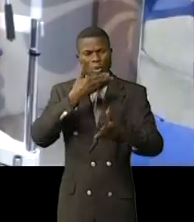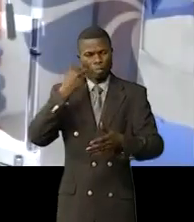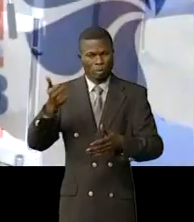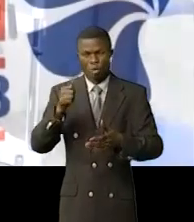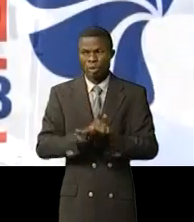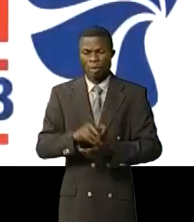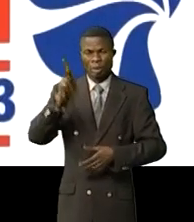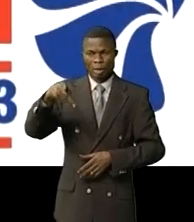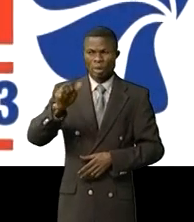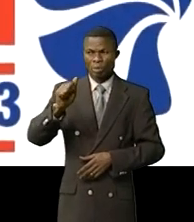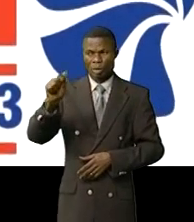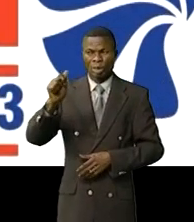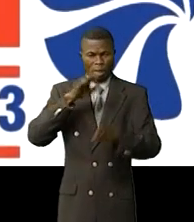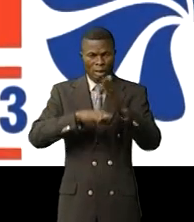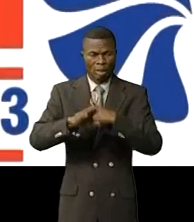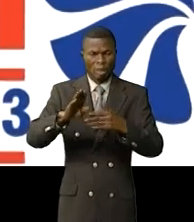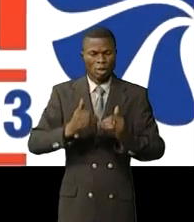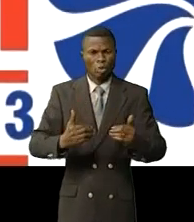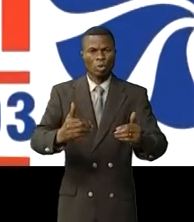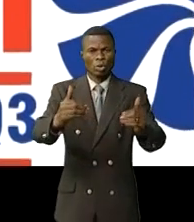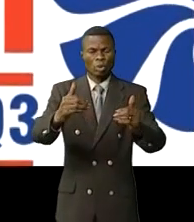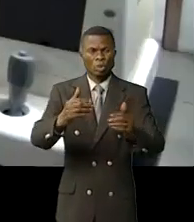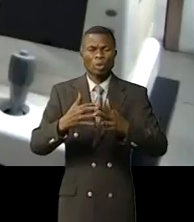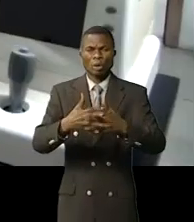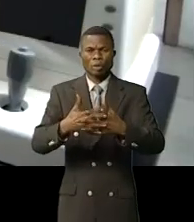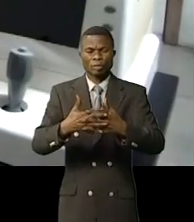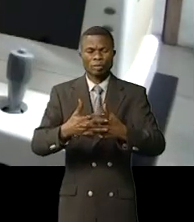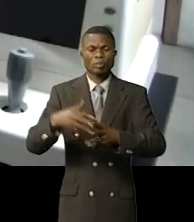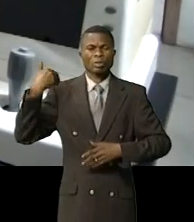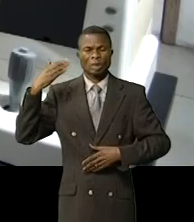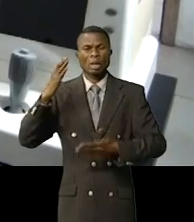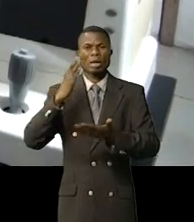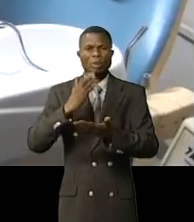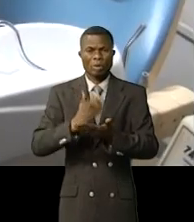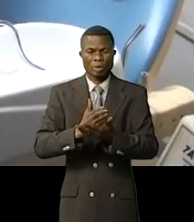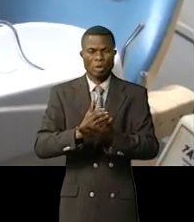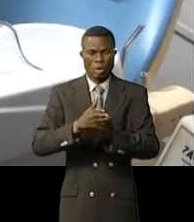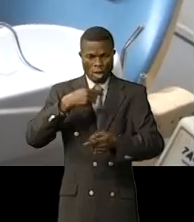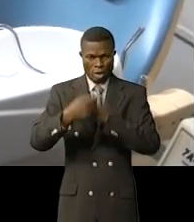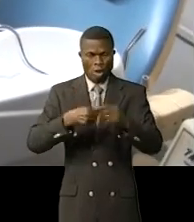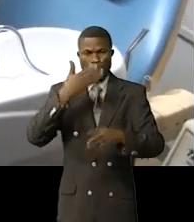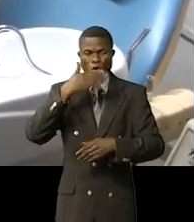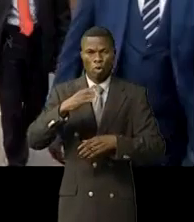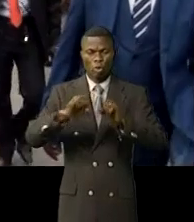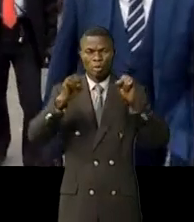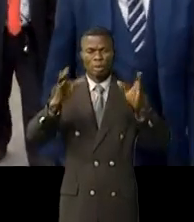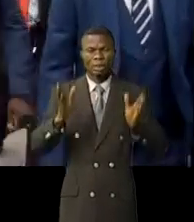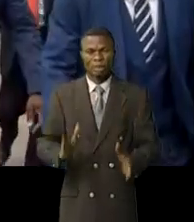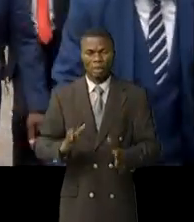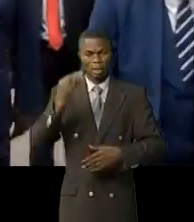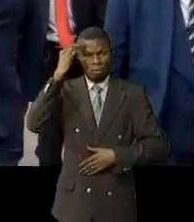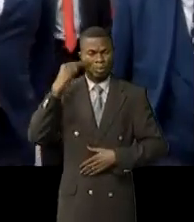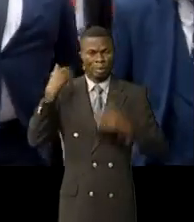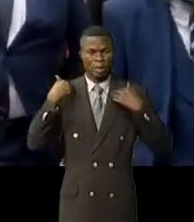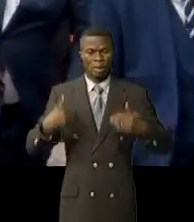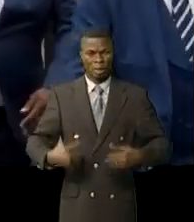Padiat Hôpital s'inscrit dans la continuité du partenariat public-privé qui a vu naître l'hôpital du cinquantenaire. Les ministres de la